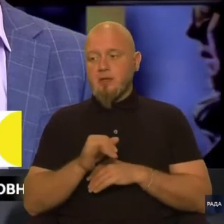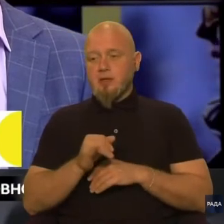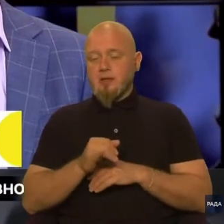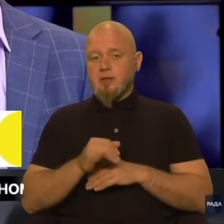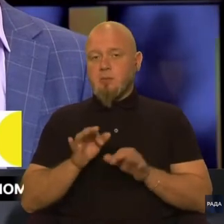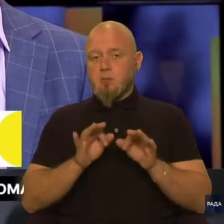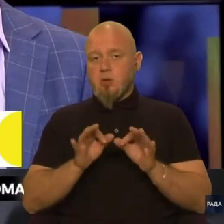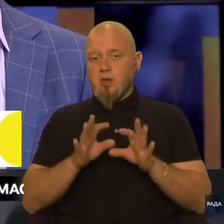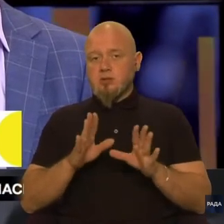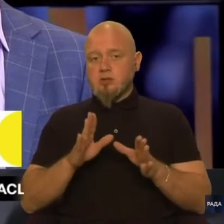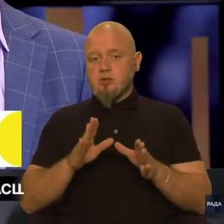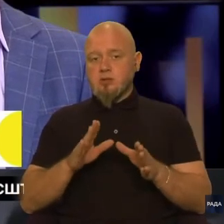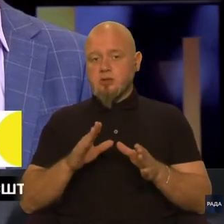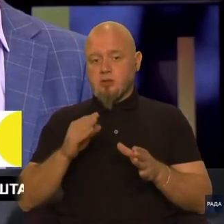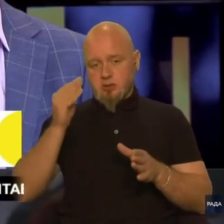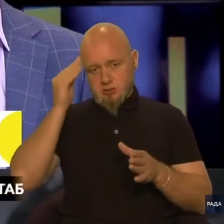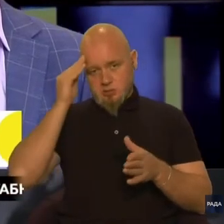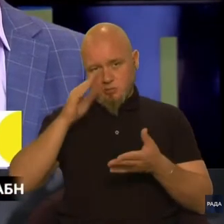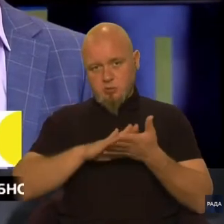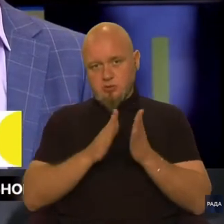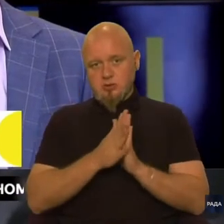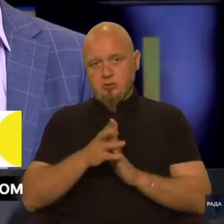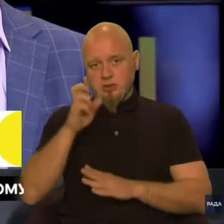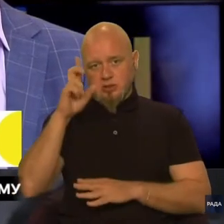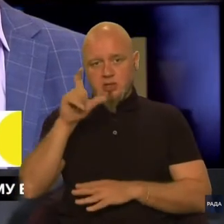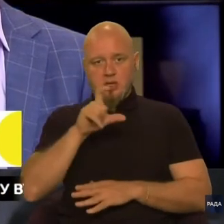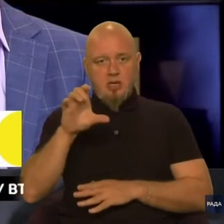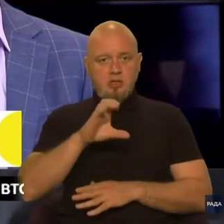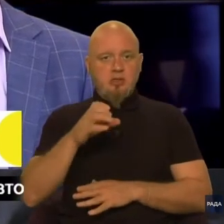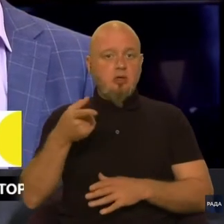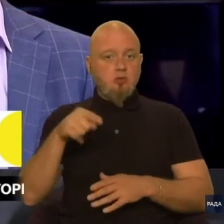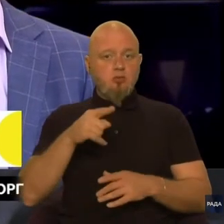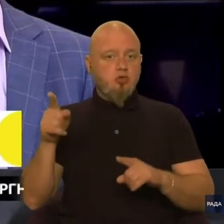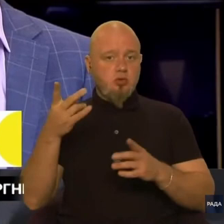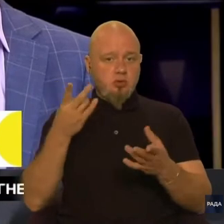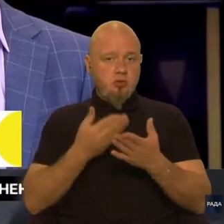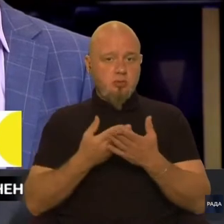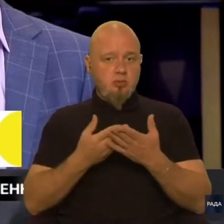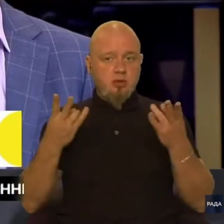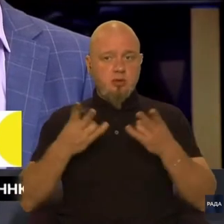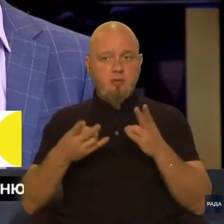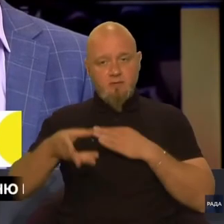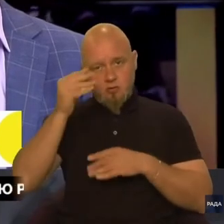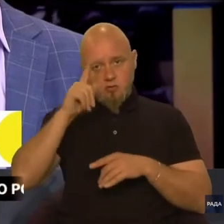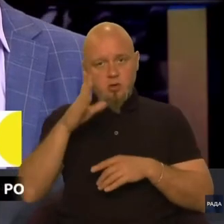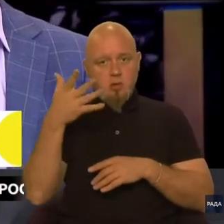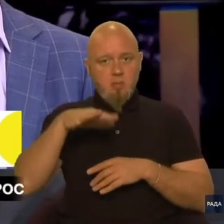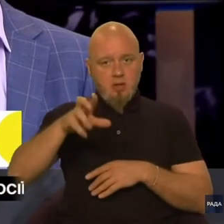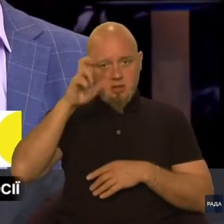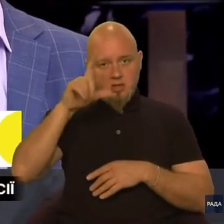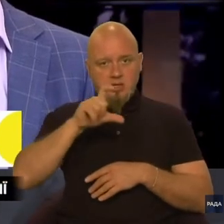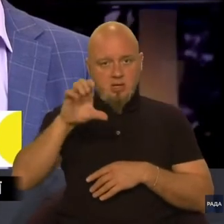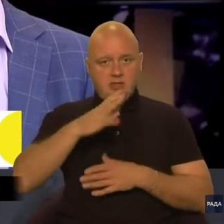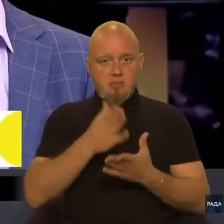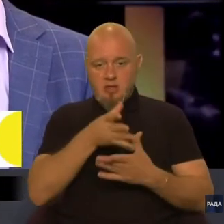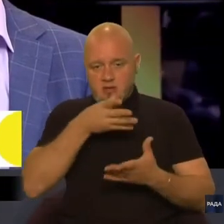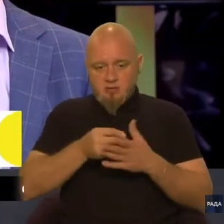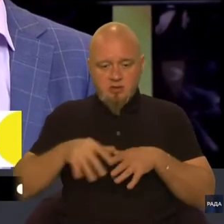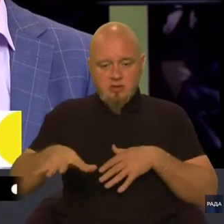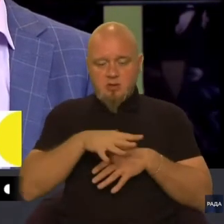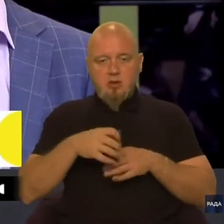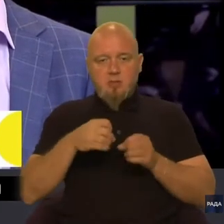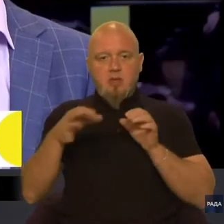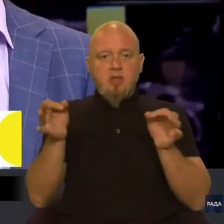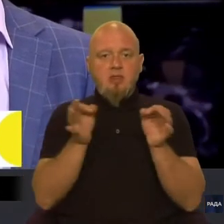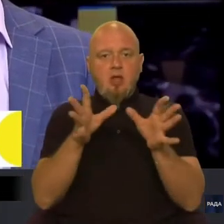пояснення опозиції країн ЄС тому що наприклад Треба враховувати що десь п'ять країн ЄС мають на своїй території 15